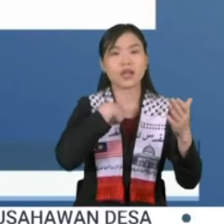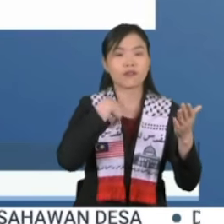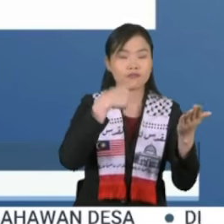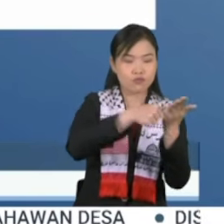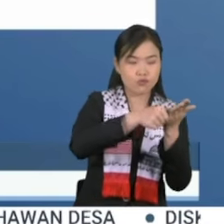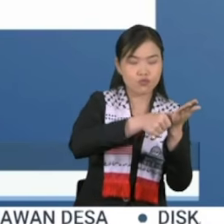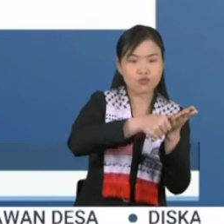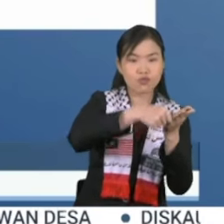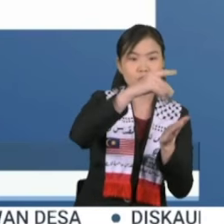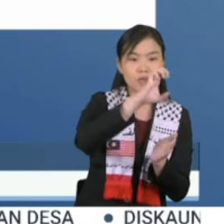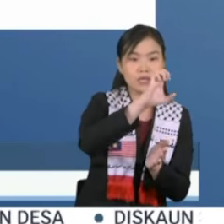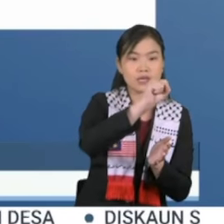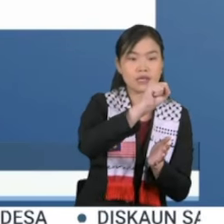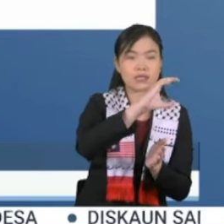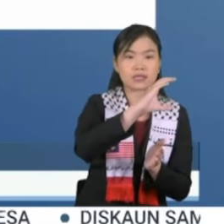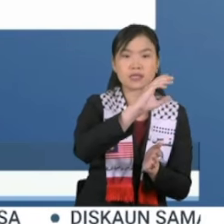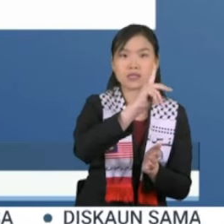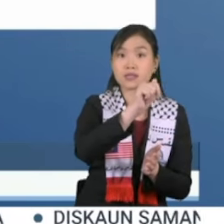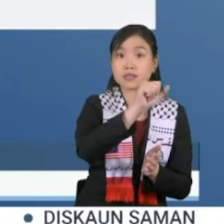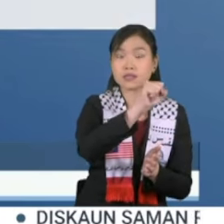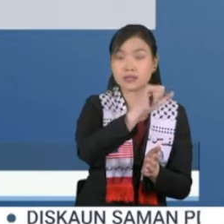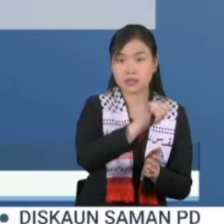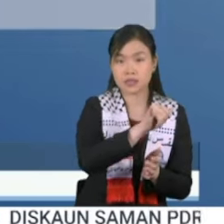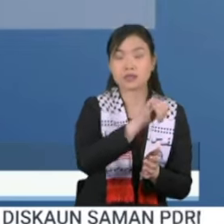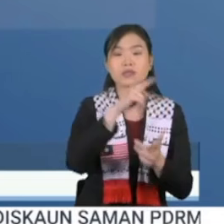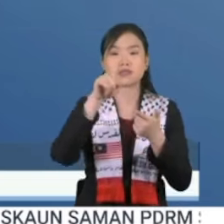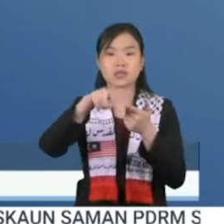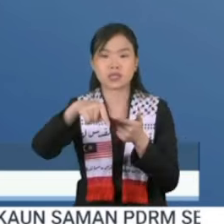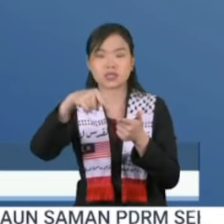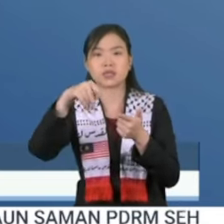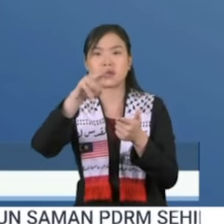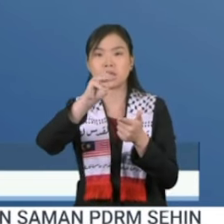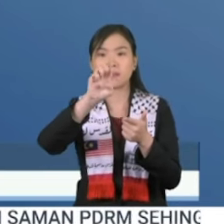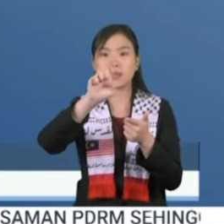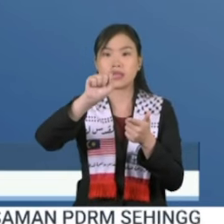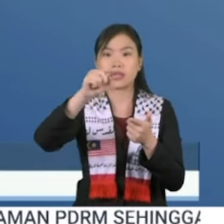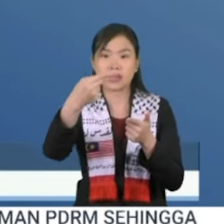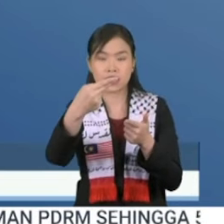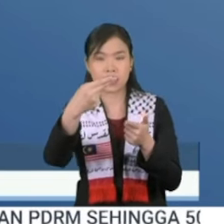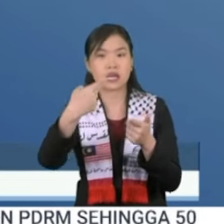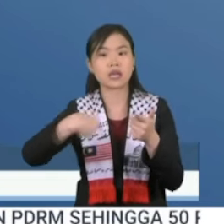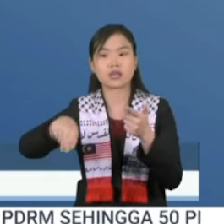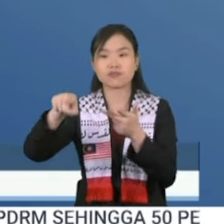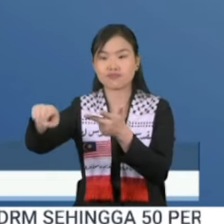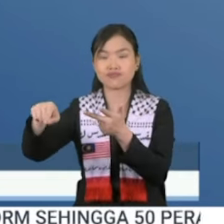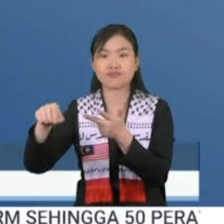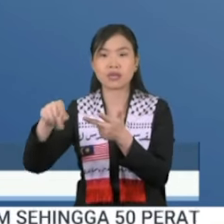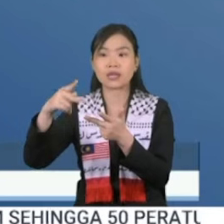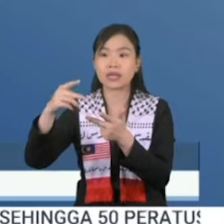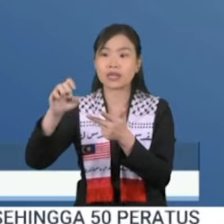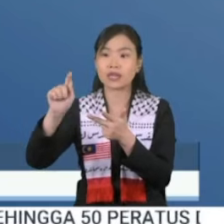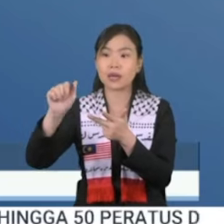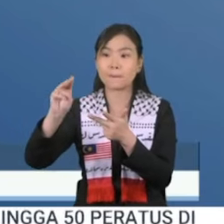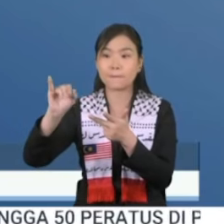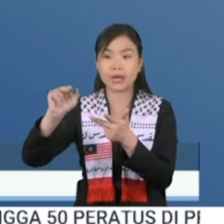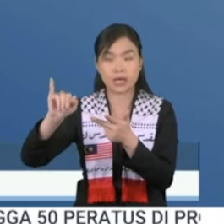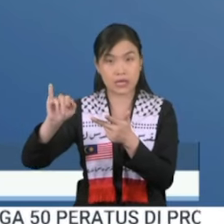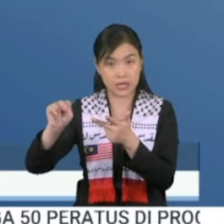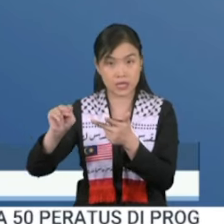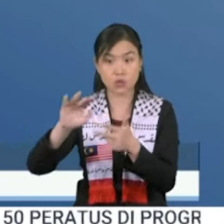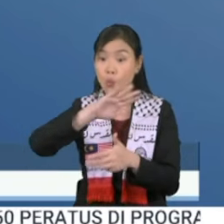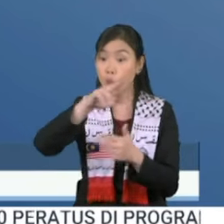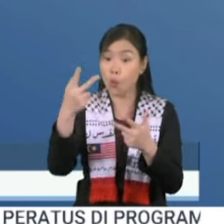315 gram selain 501 gram serbuk metilin dioksi metafetamin dan 100 gram ketamin. Kesemua